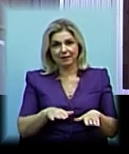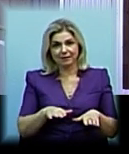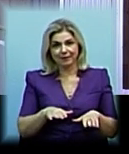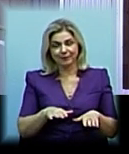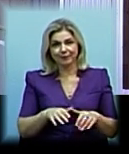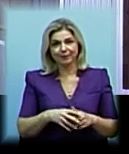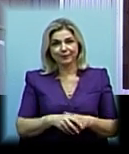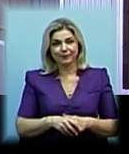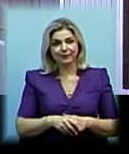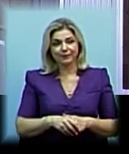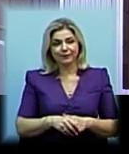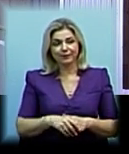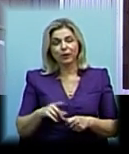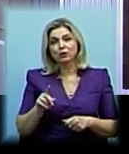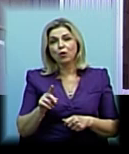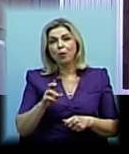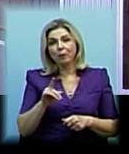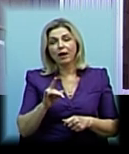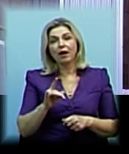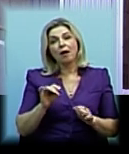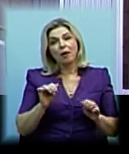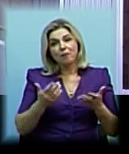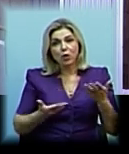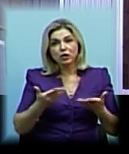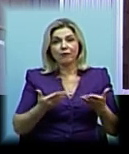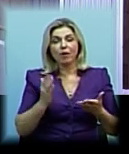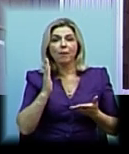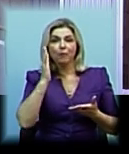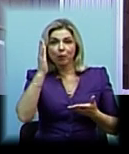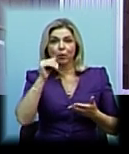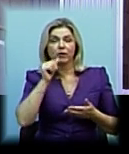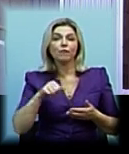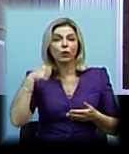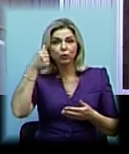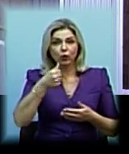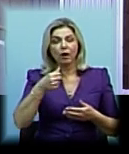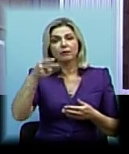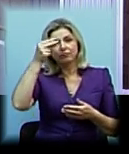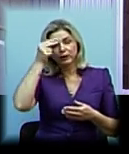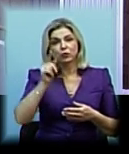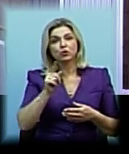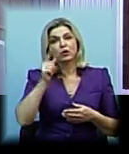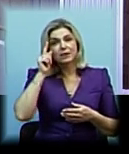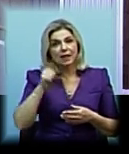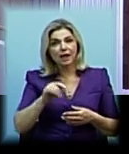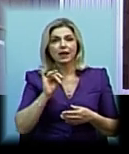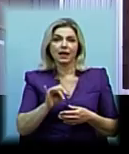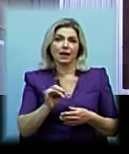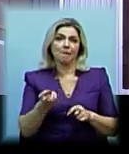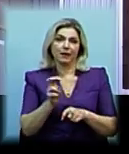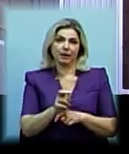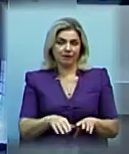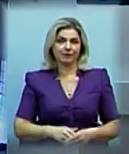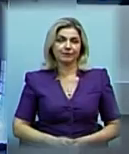щоб, можливо, у майбутньому, наступного році вивчити саме те, що не знаєте, і, можливо, пройти кудись